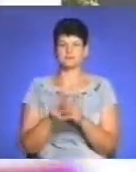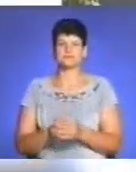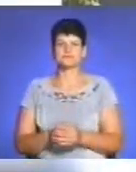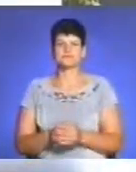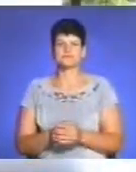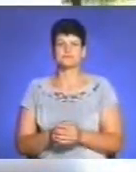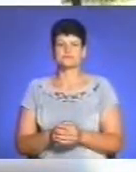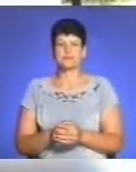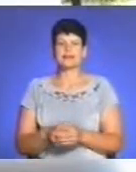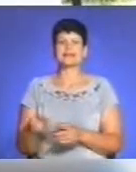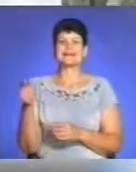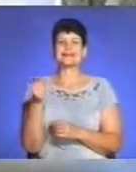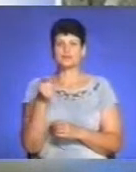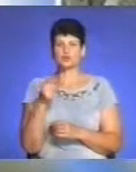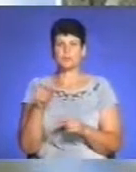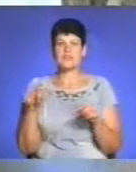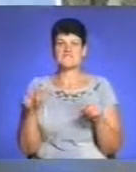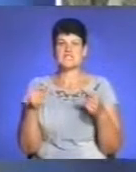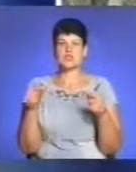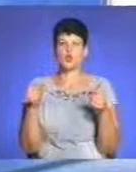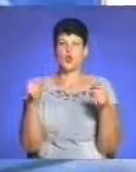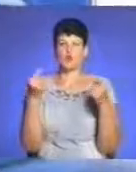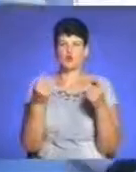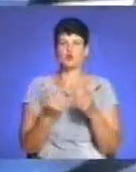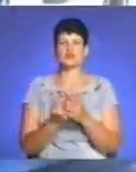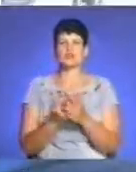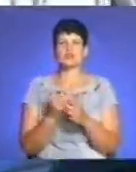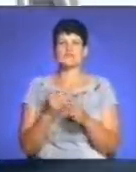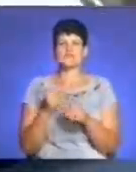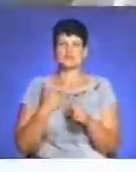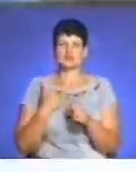На Тернопільщині відновлюють військові частини.